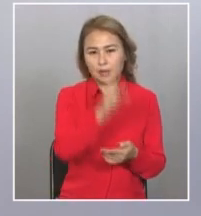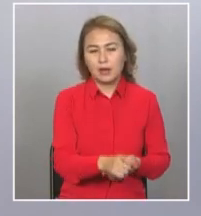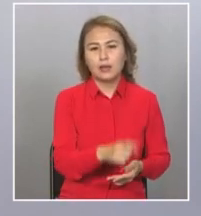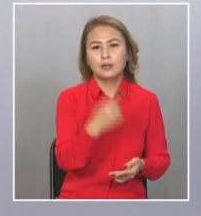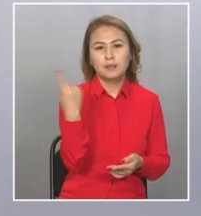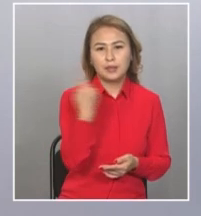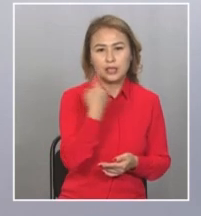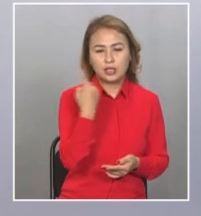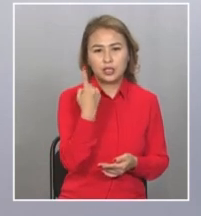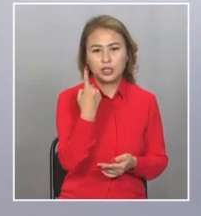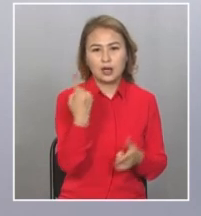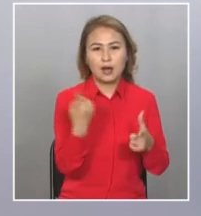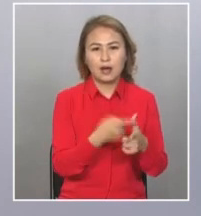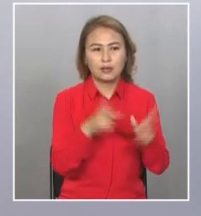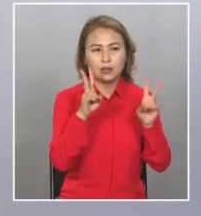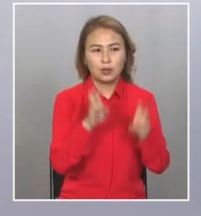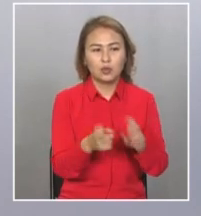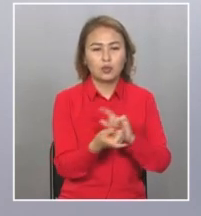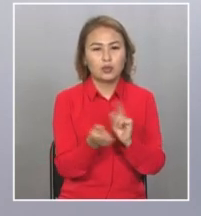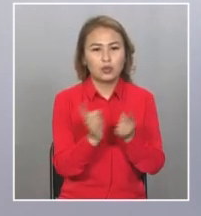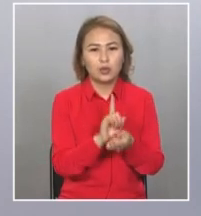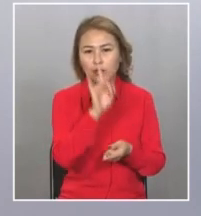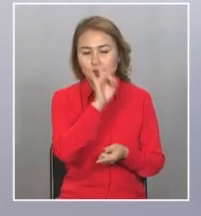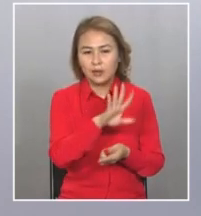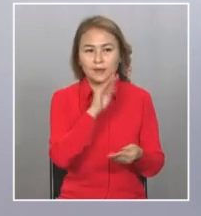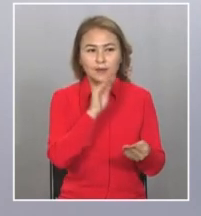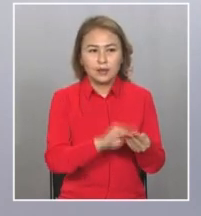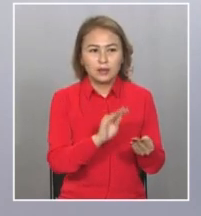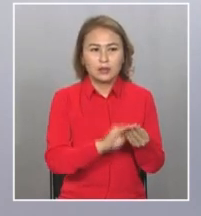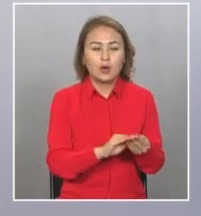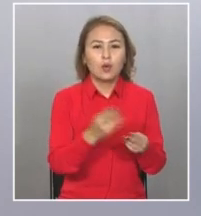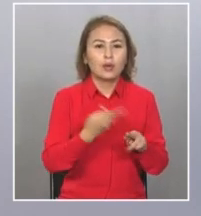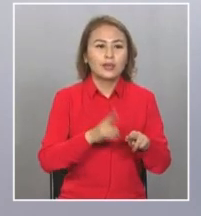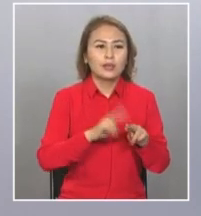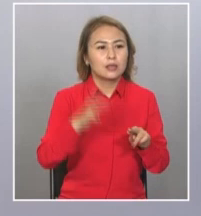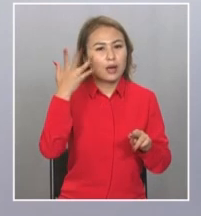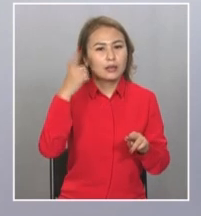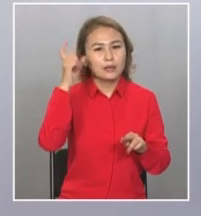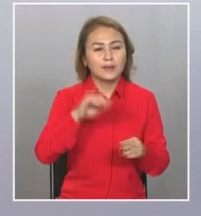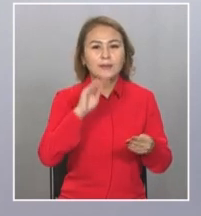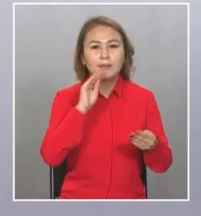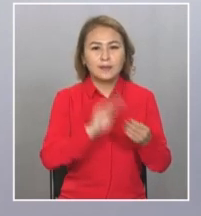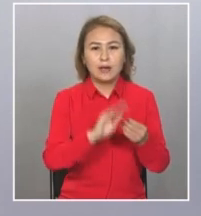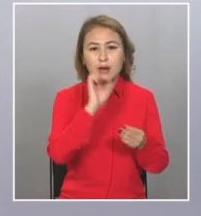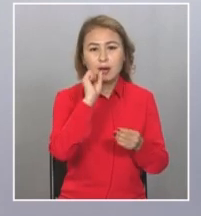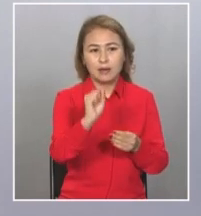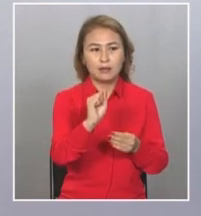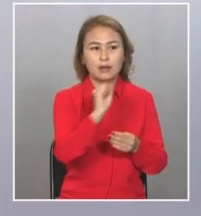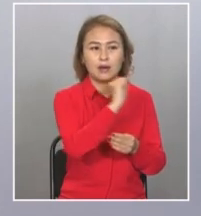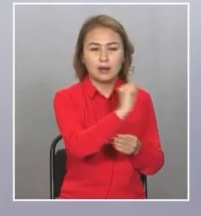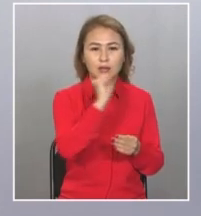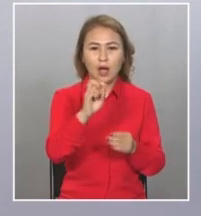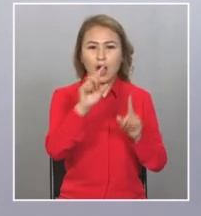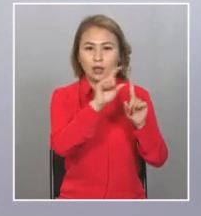бірінші бағанның аты өзгермейтіндей абсолют сілтеме тұр. Ол кезде бағанның аты өзгермейді,